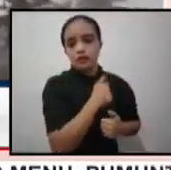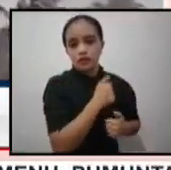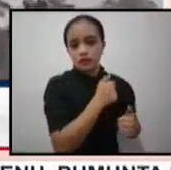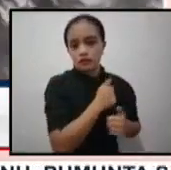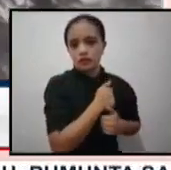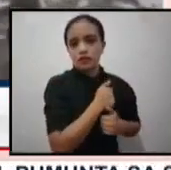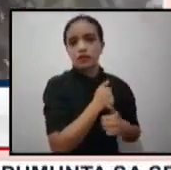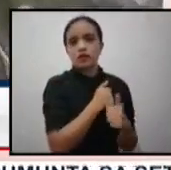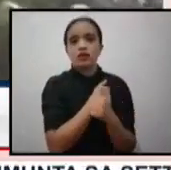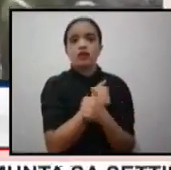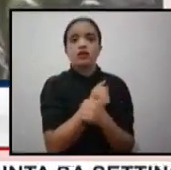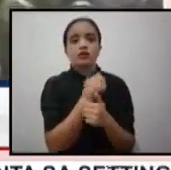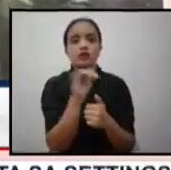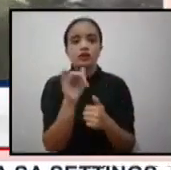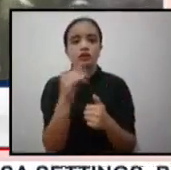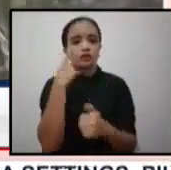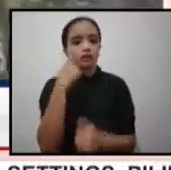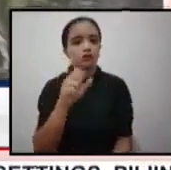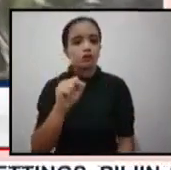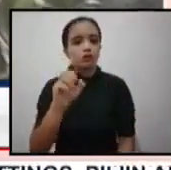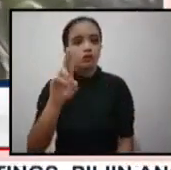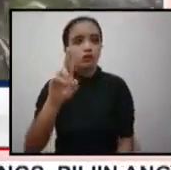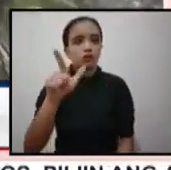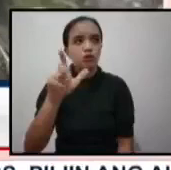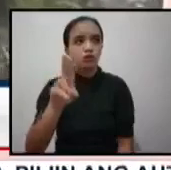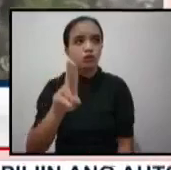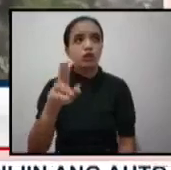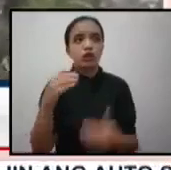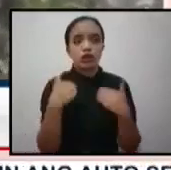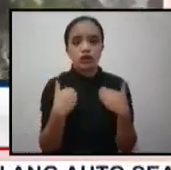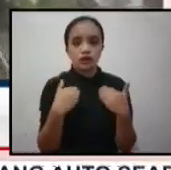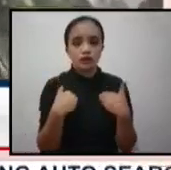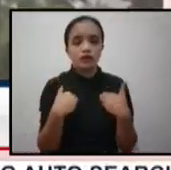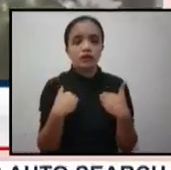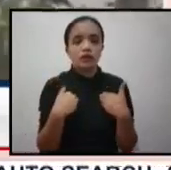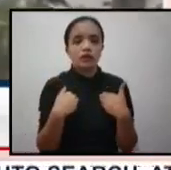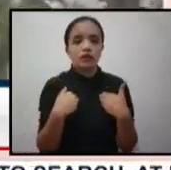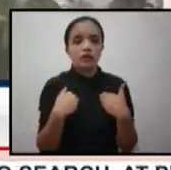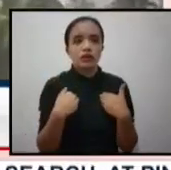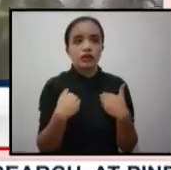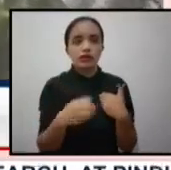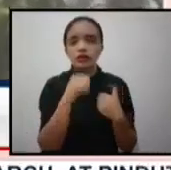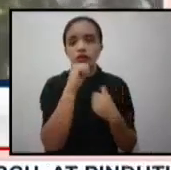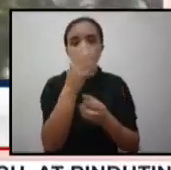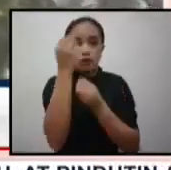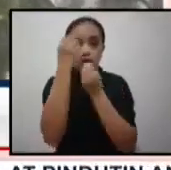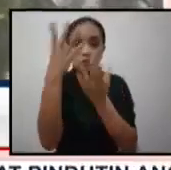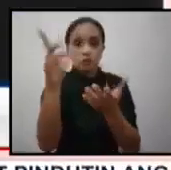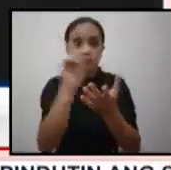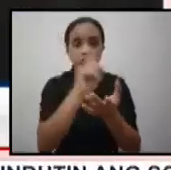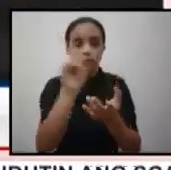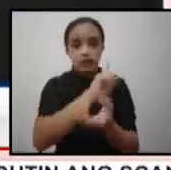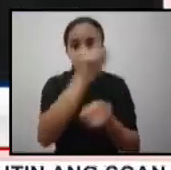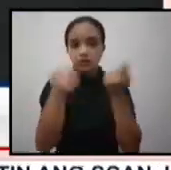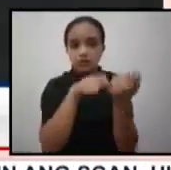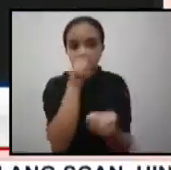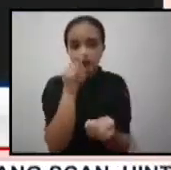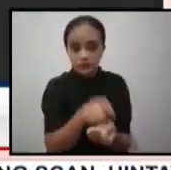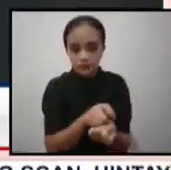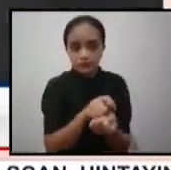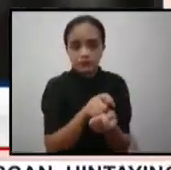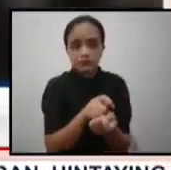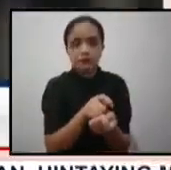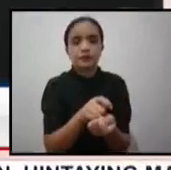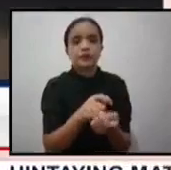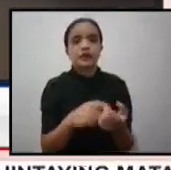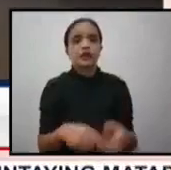Sulu, may mga missions tayo. Hindi ko na lang disclose yung mga specifics doon sa augmentations natin so as not